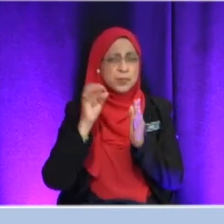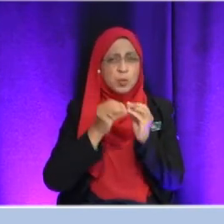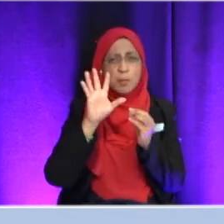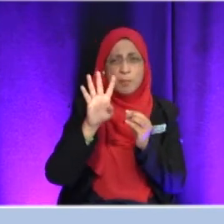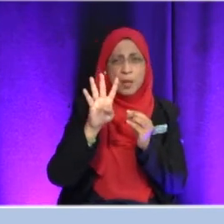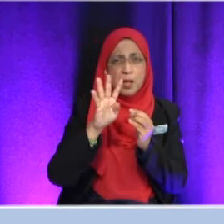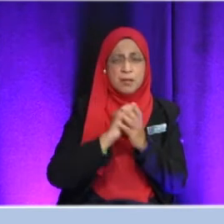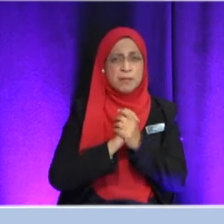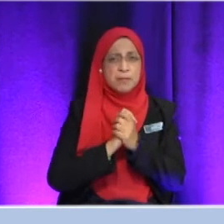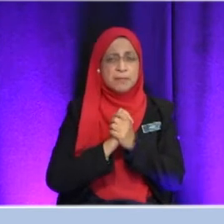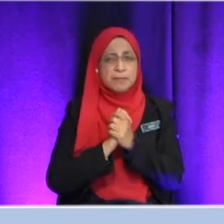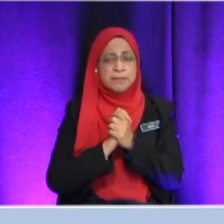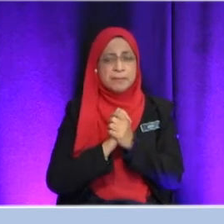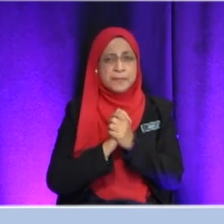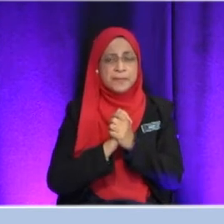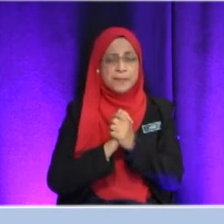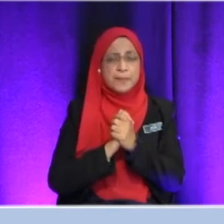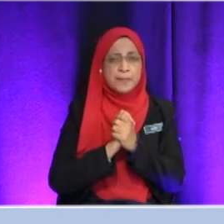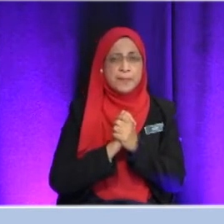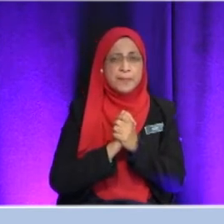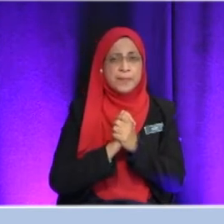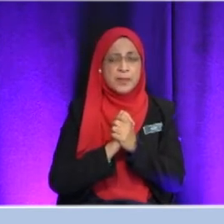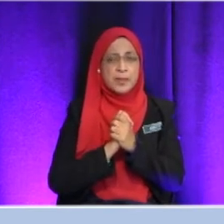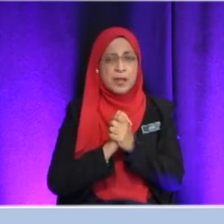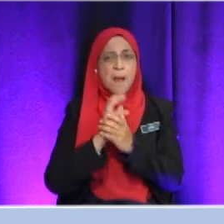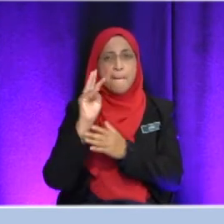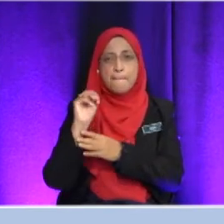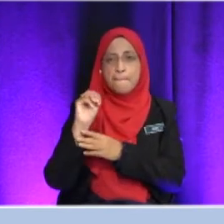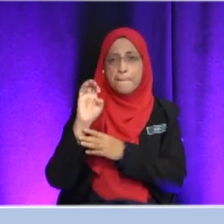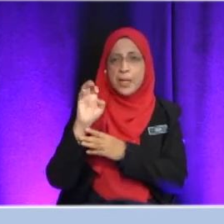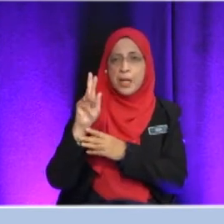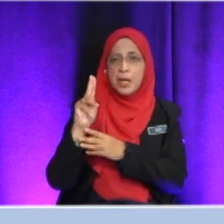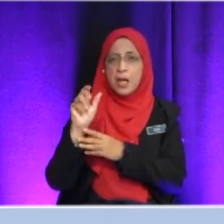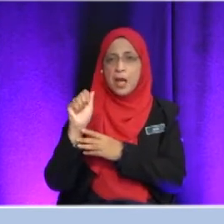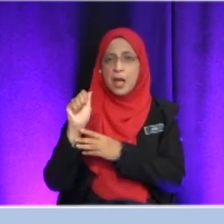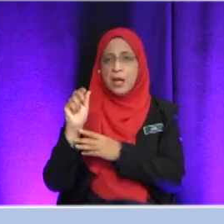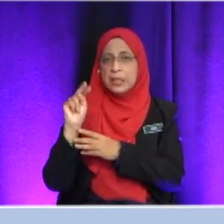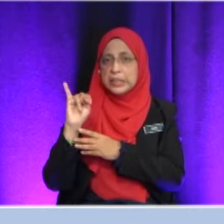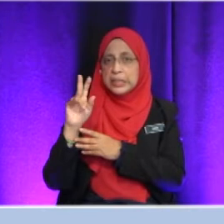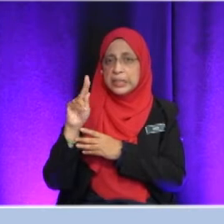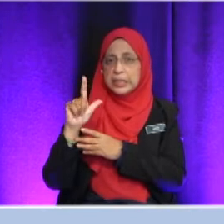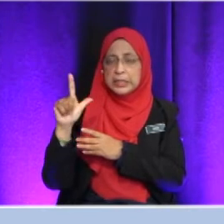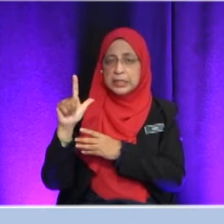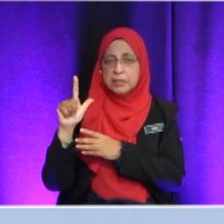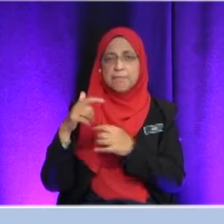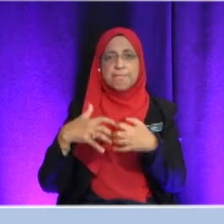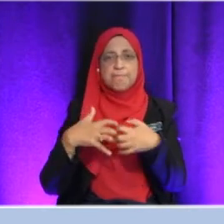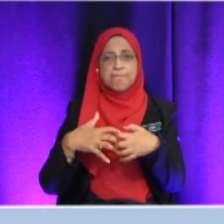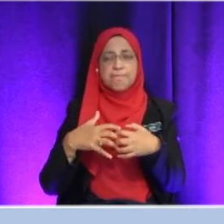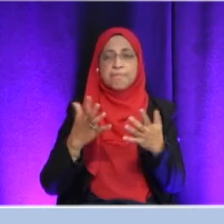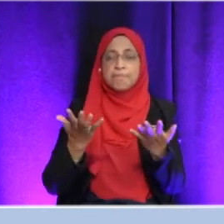ini spesial nih ramai udah tahu kok secara mekanikal salah satu lah yang